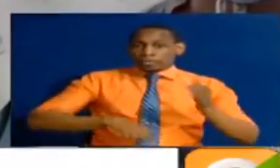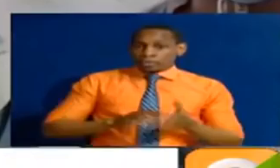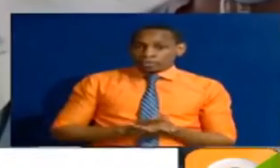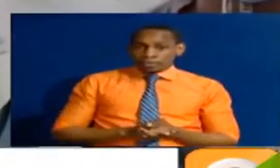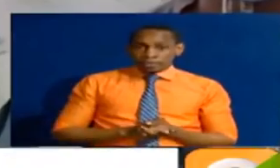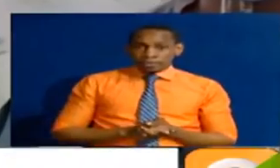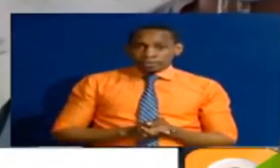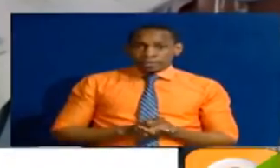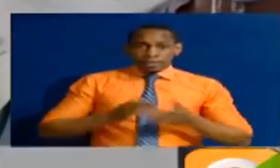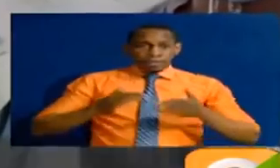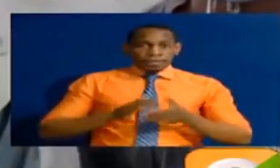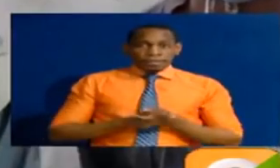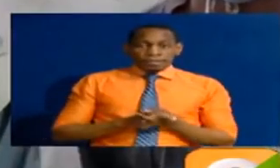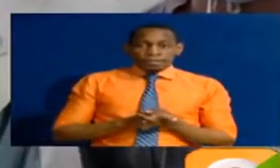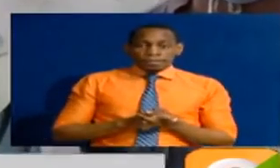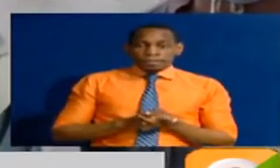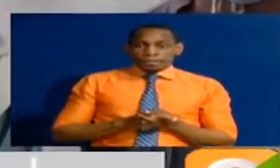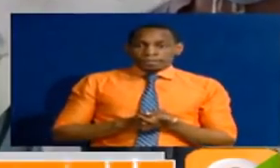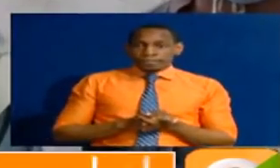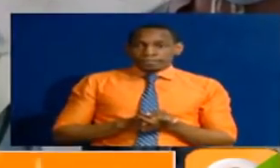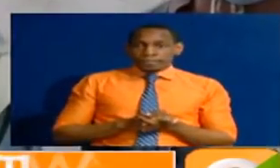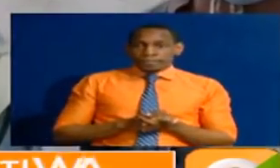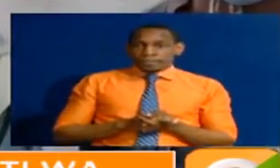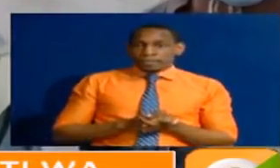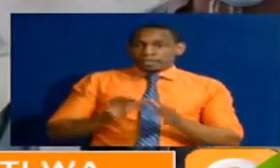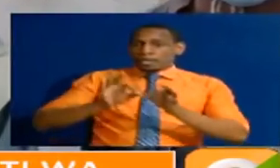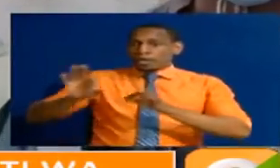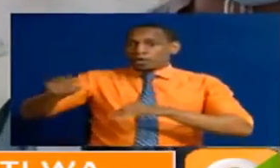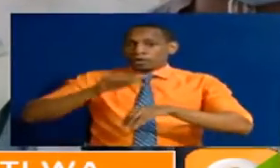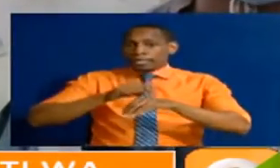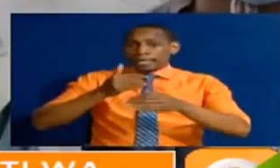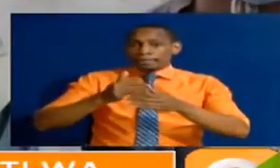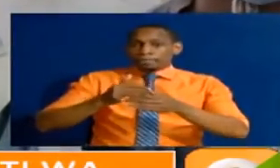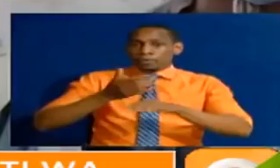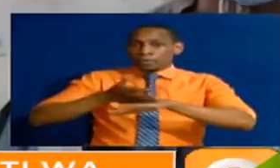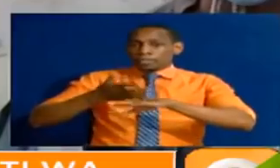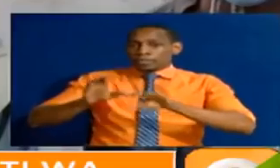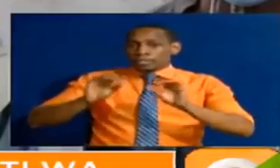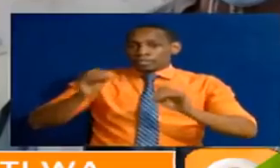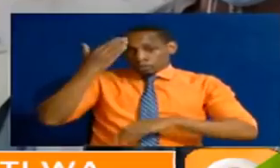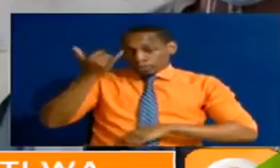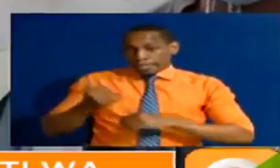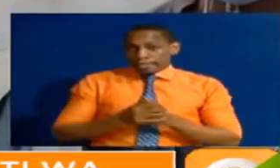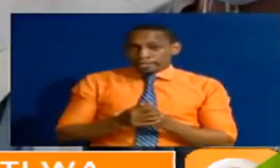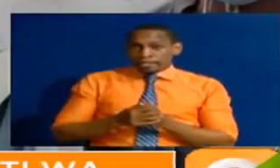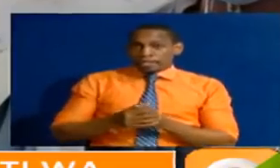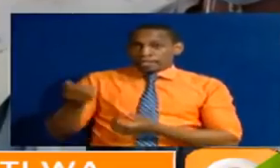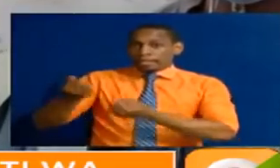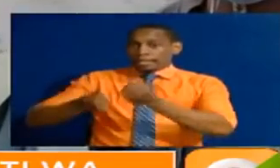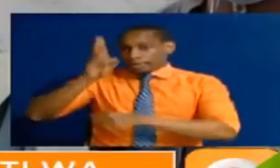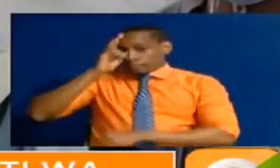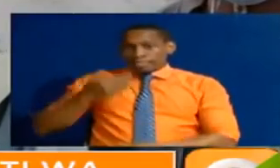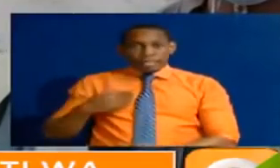huo ulichukua muda mrefu sana pale kwenye korongo kwa sababu ya ukosefu wa gari ya askari